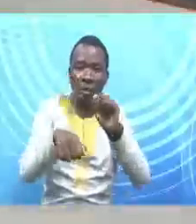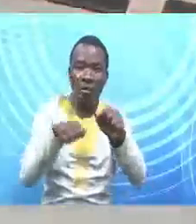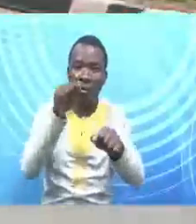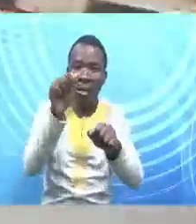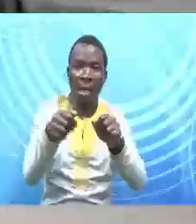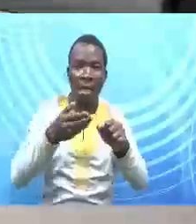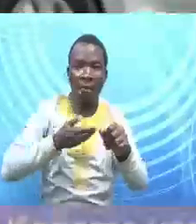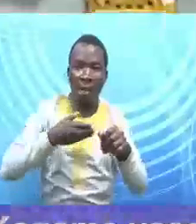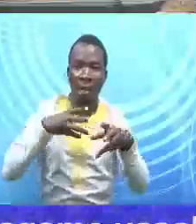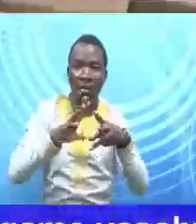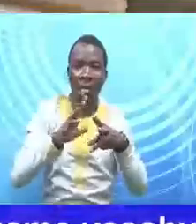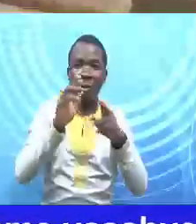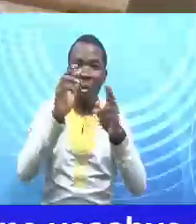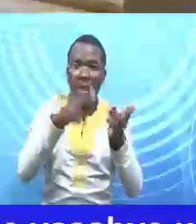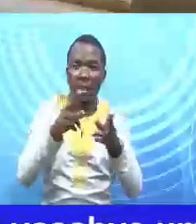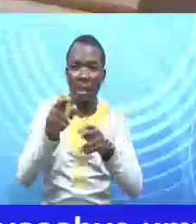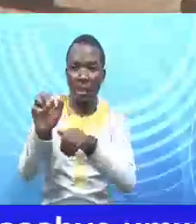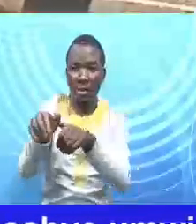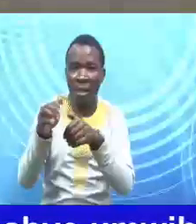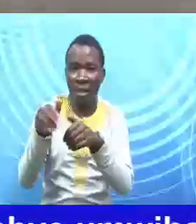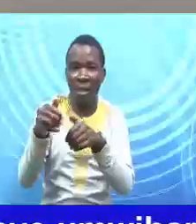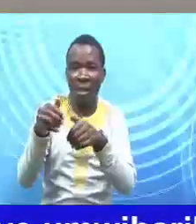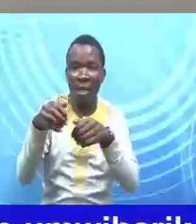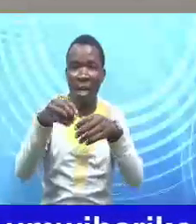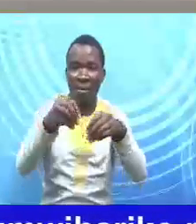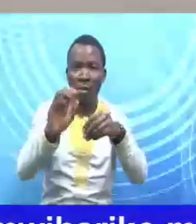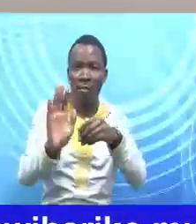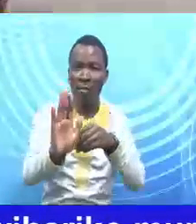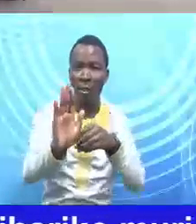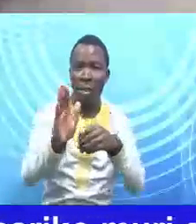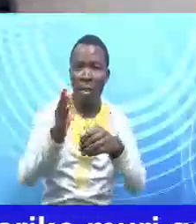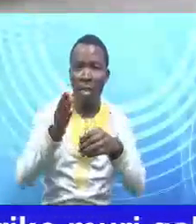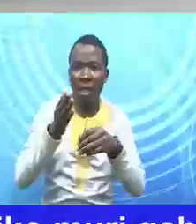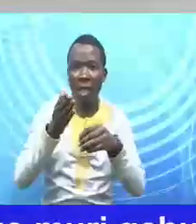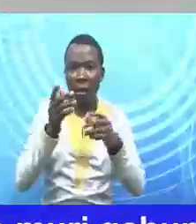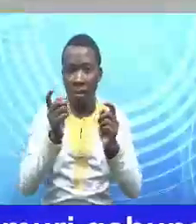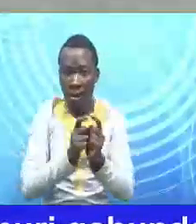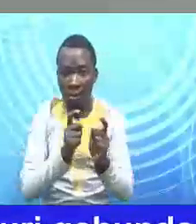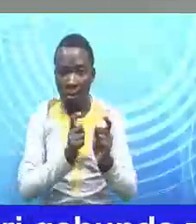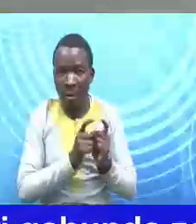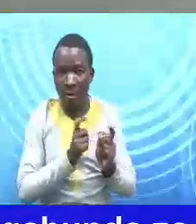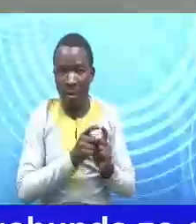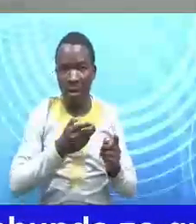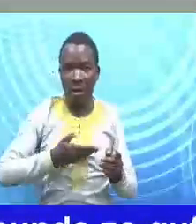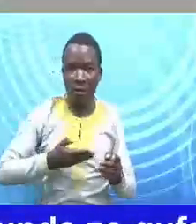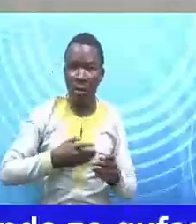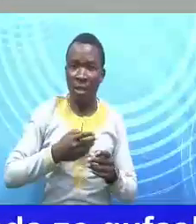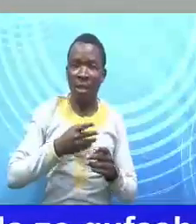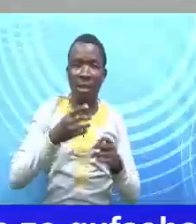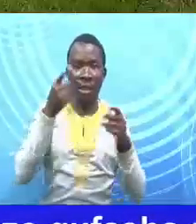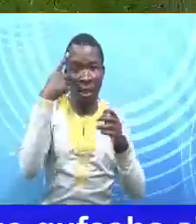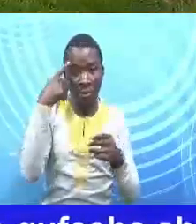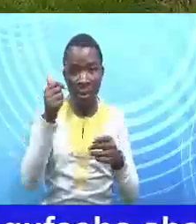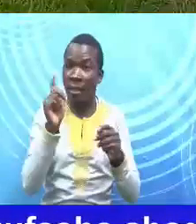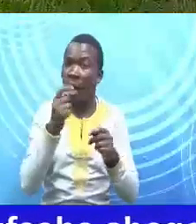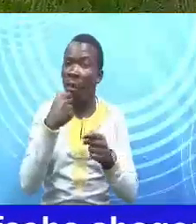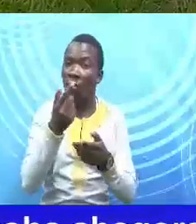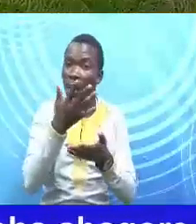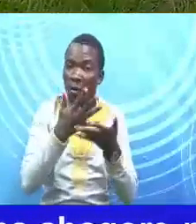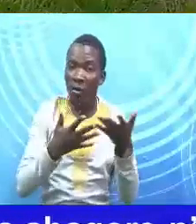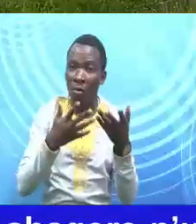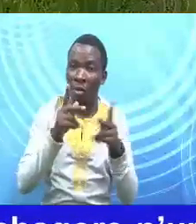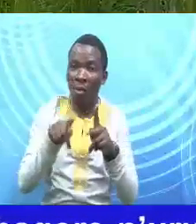asanzwe yiharika mu murima we bukaba barashobora kuba afite ntago nabihakana ntago ari ukuvuga ngo urutonde uno munsi rw'abantu tumaje